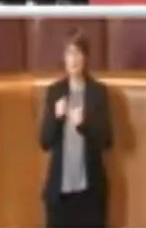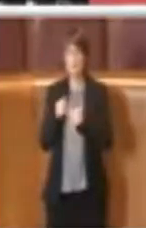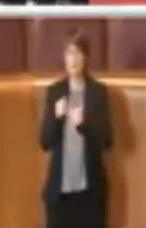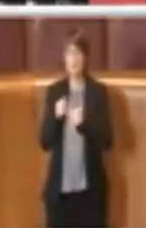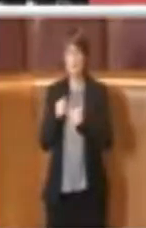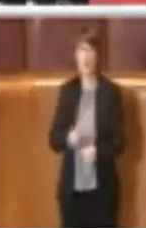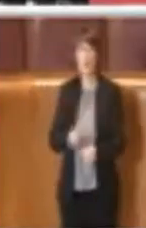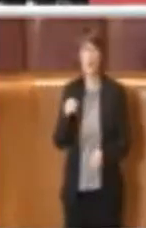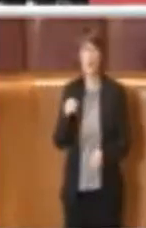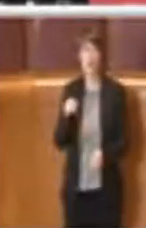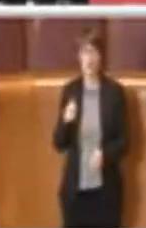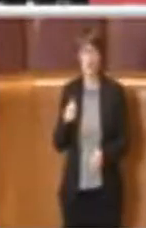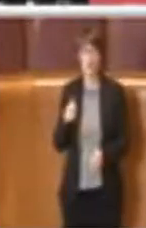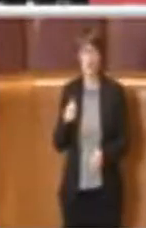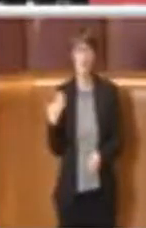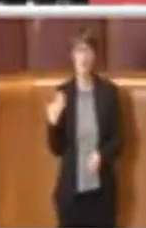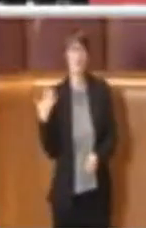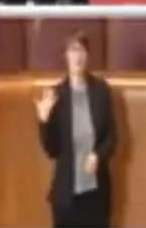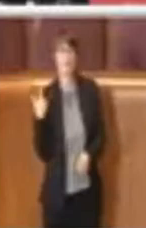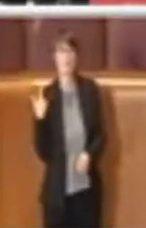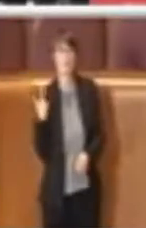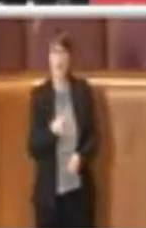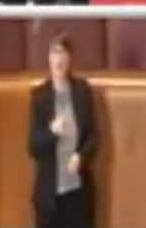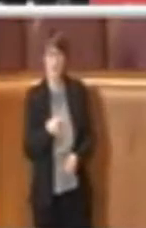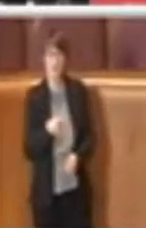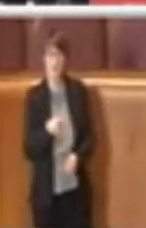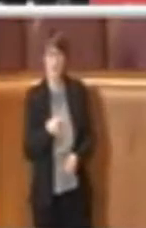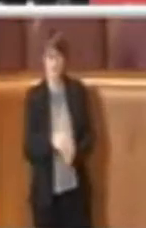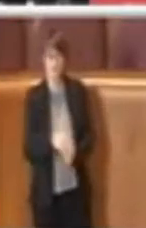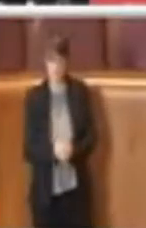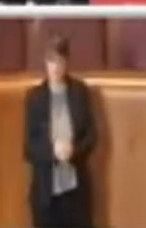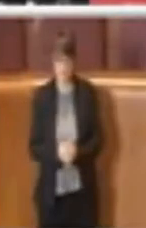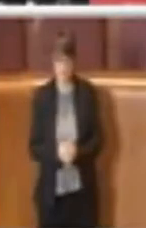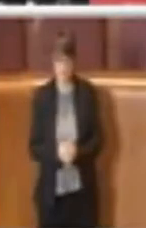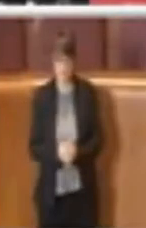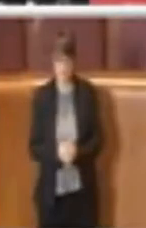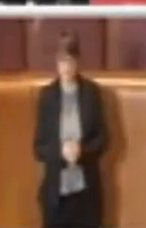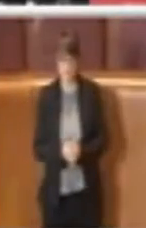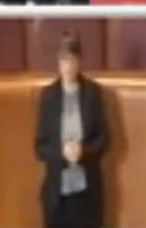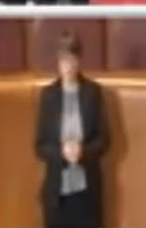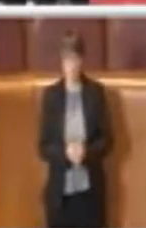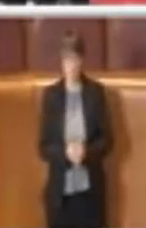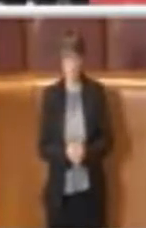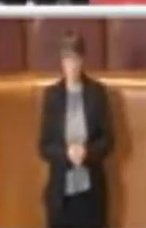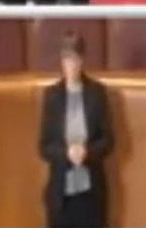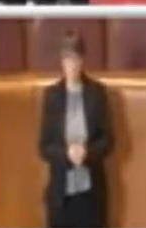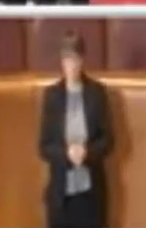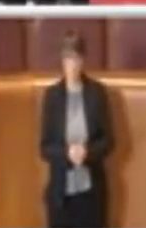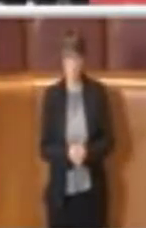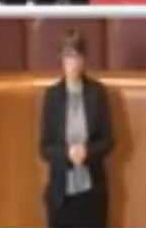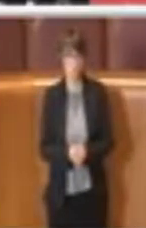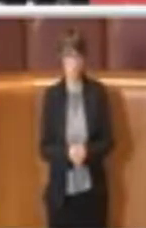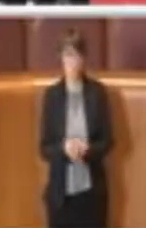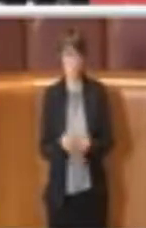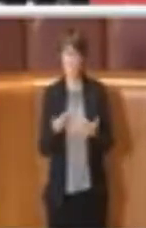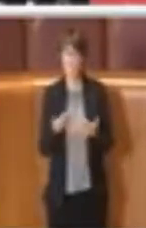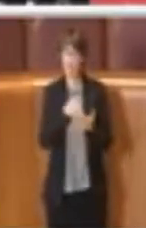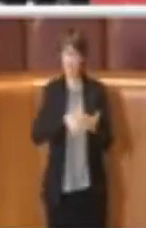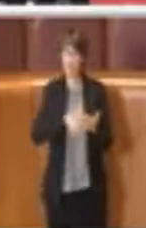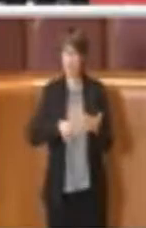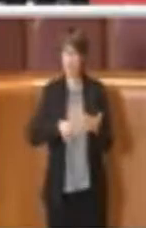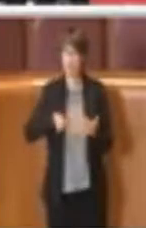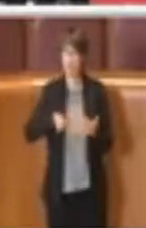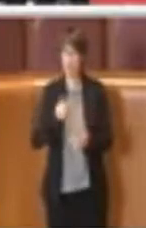Grazie Presidente, e con questa ulteriore mozione noi vogliamo